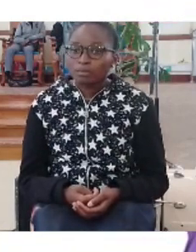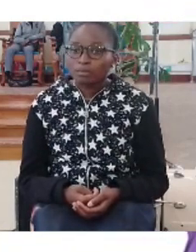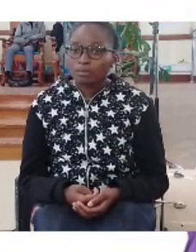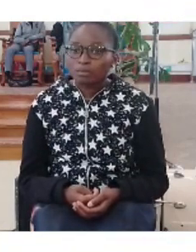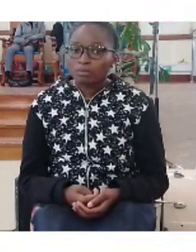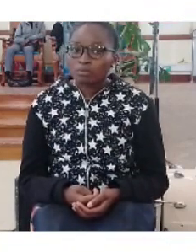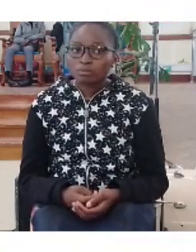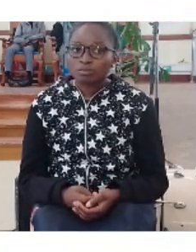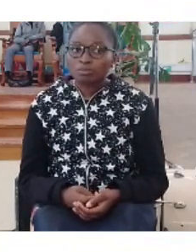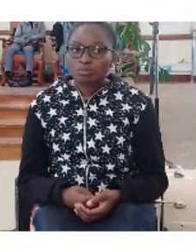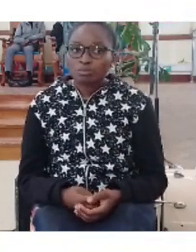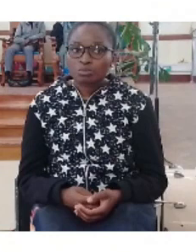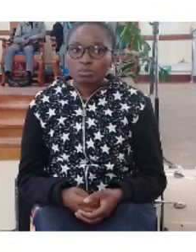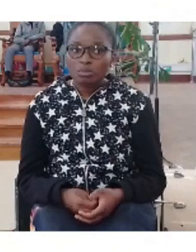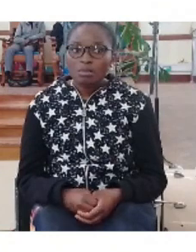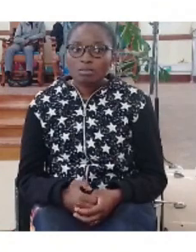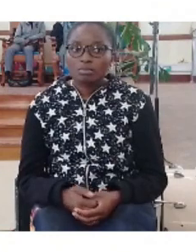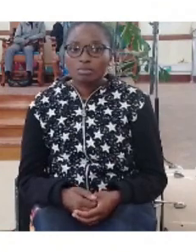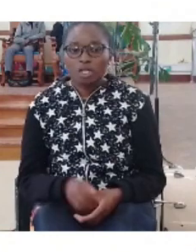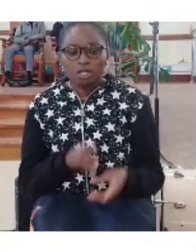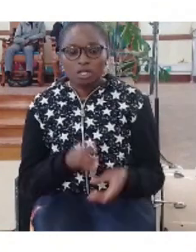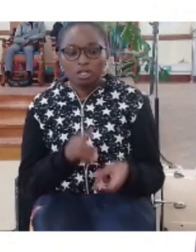Lwaruto. A Jesu.